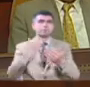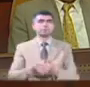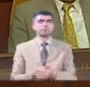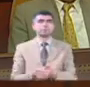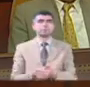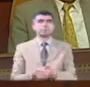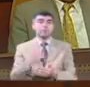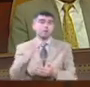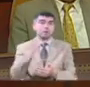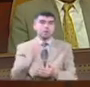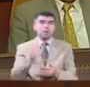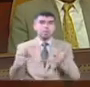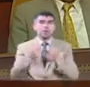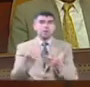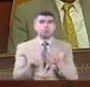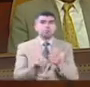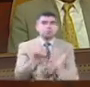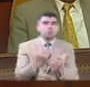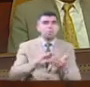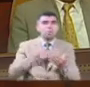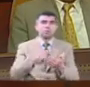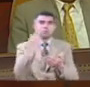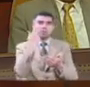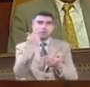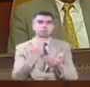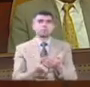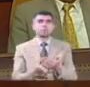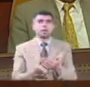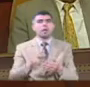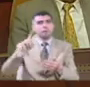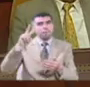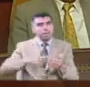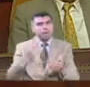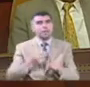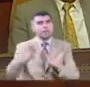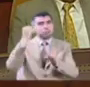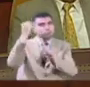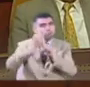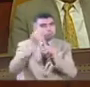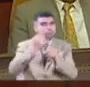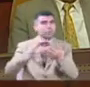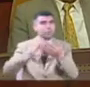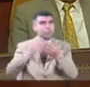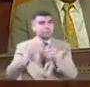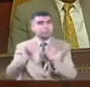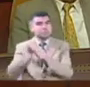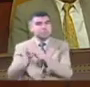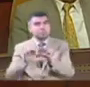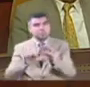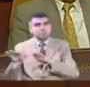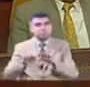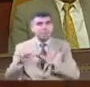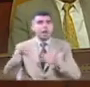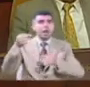وكذلك بشكل جلي تدل بشكل جلي على جديتكم وحرصكم على توفير كل الوسائل من أجل تحقيق